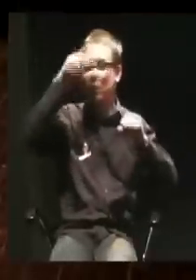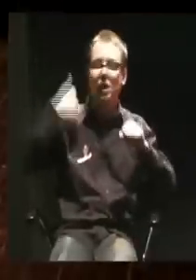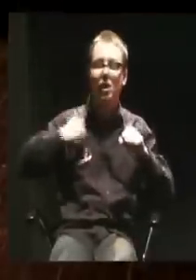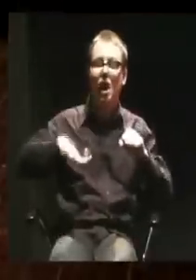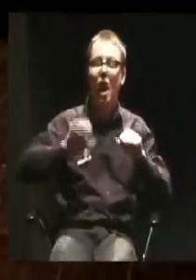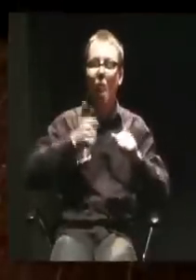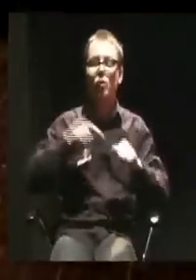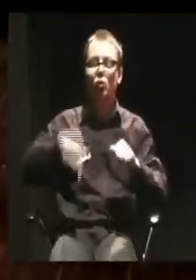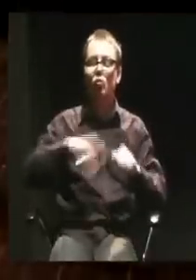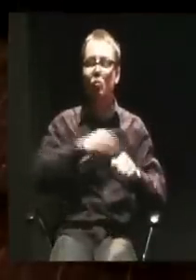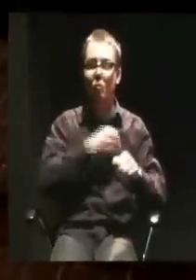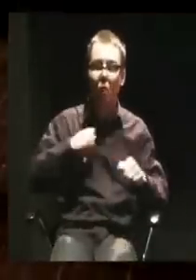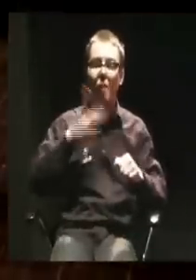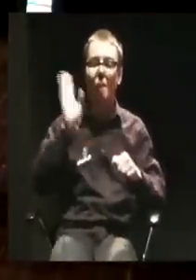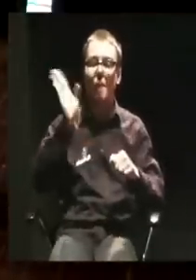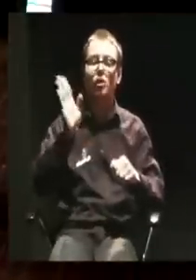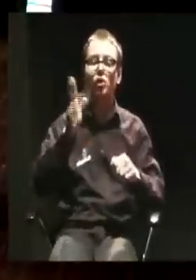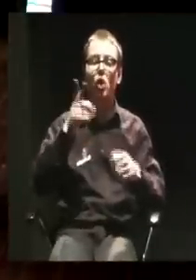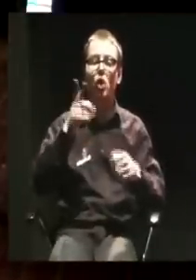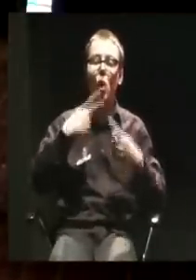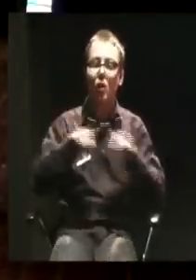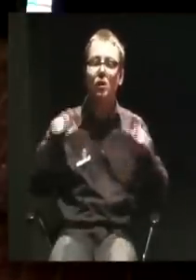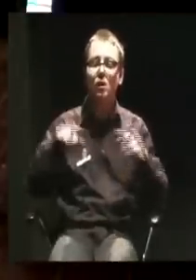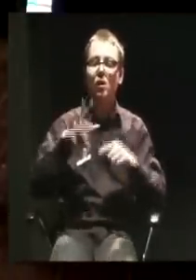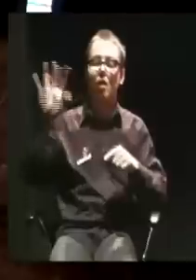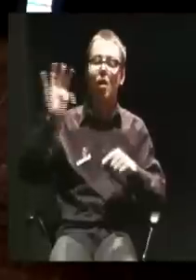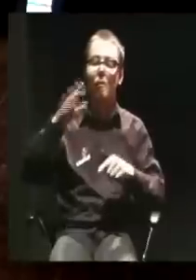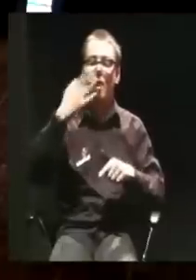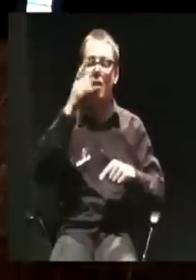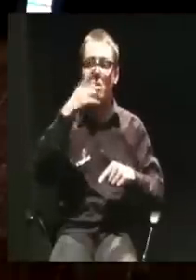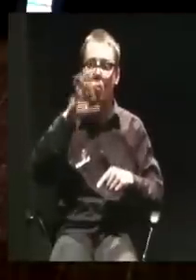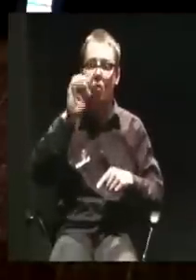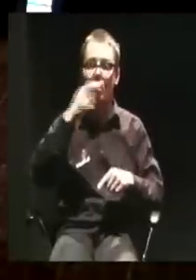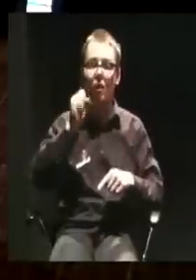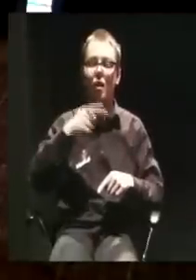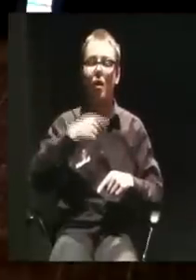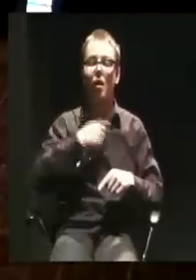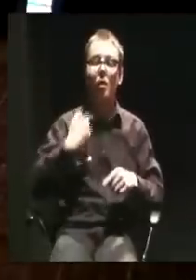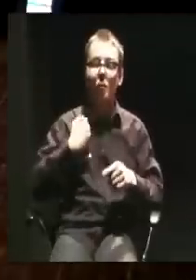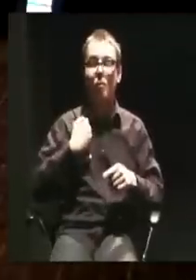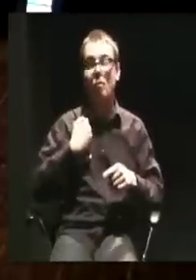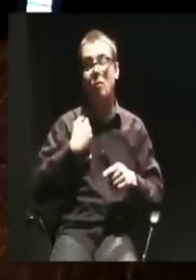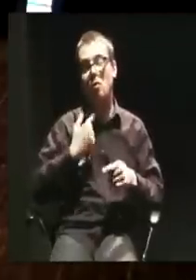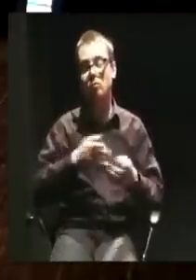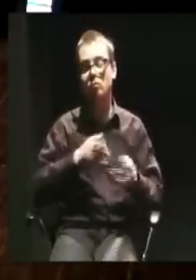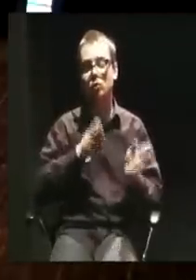europejskiej. W związku z tym stworzyłem artystę, który przygotował plakat, grafikę, Madonnę przerobioną na Najświętszą Marię